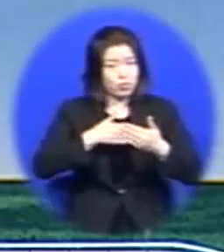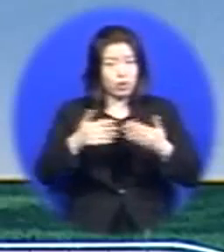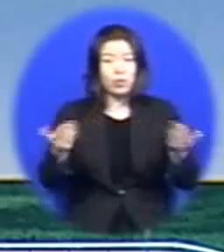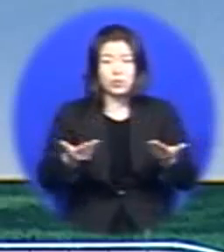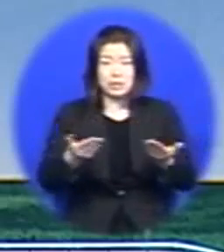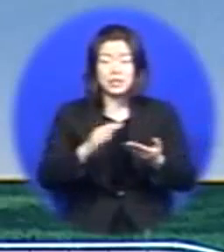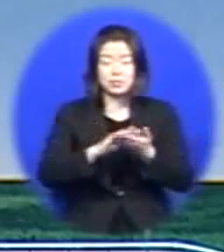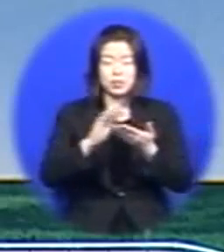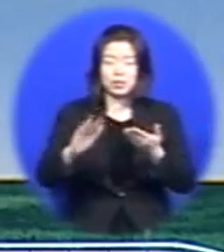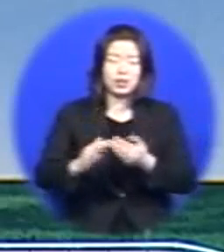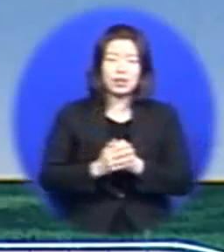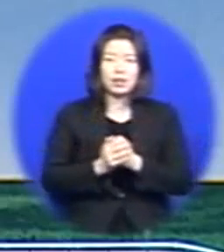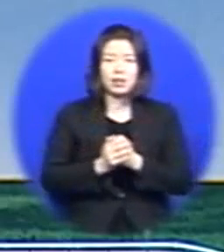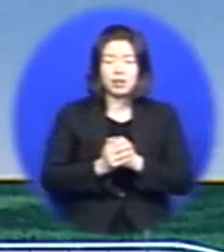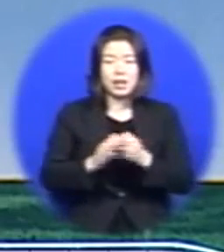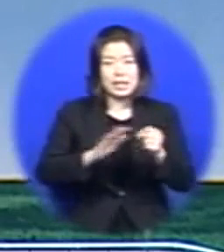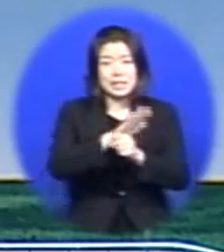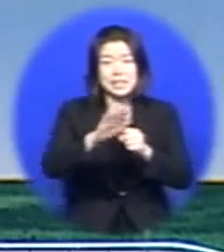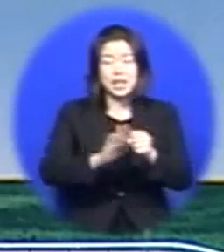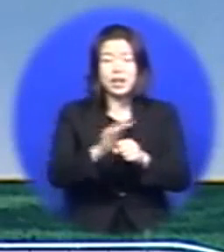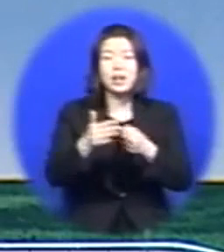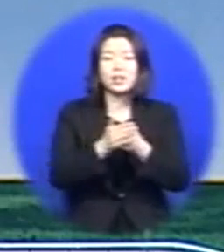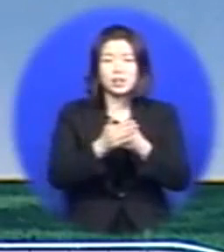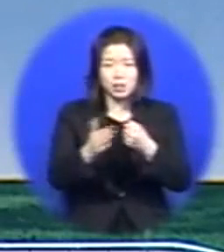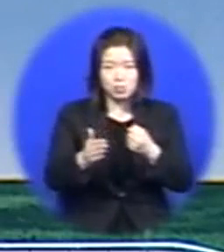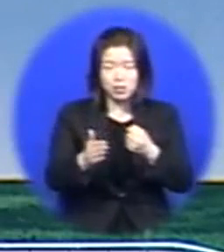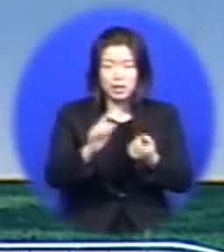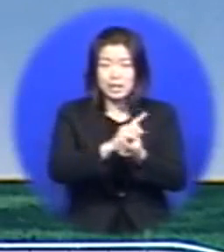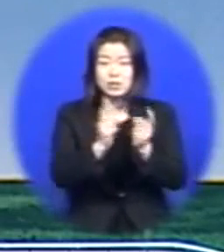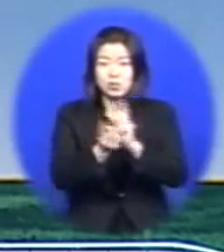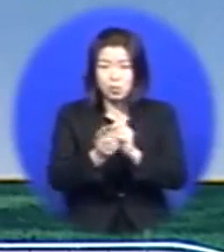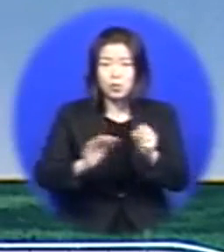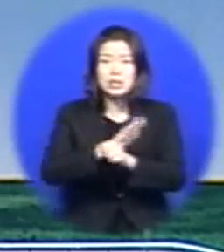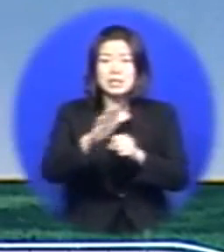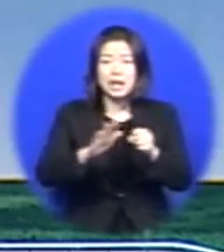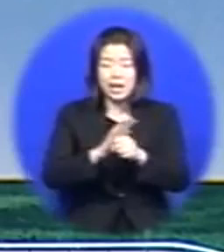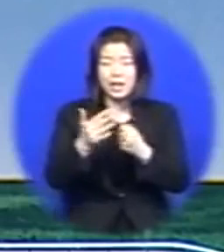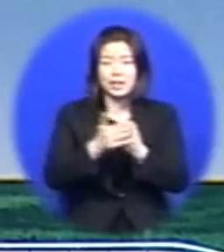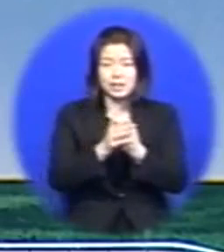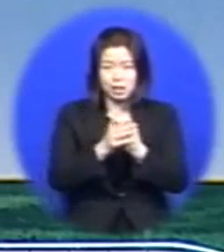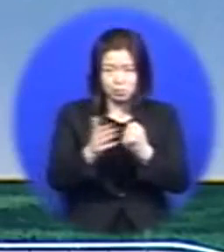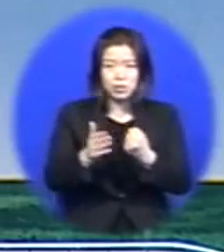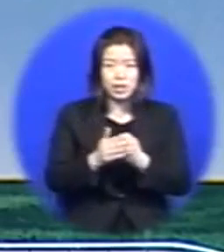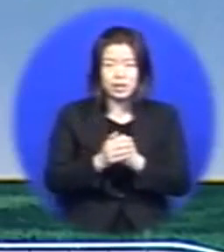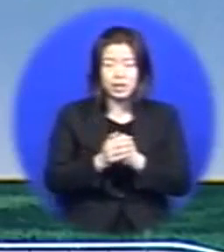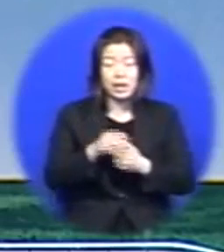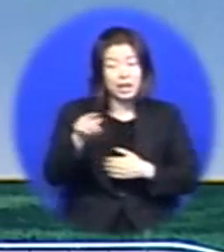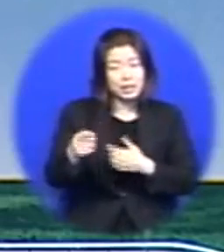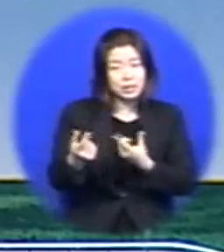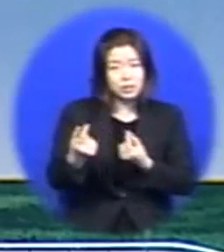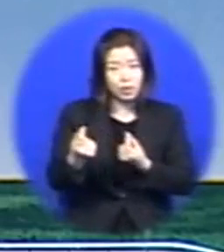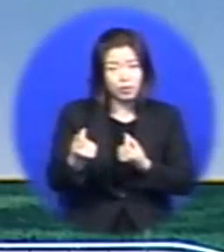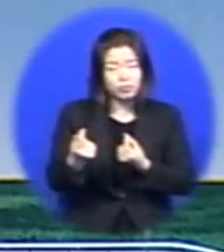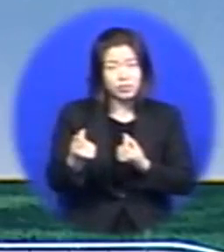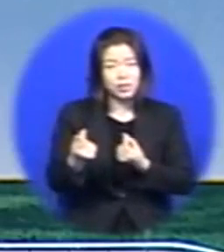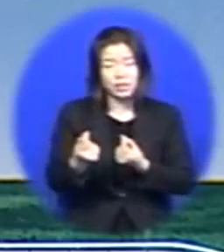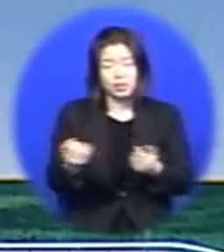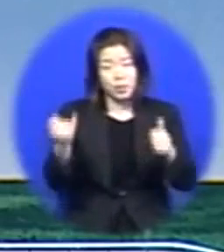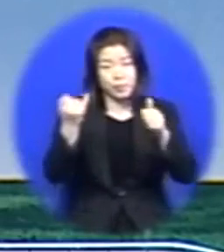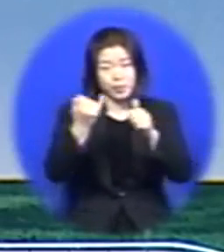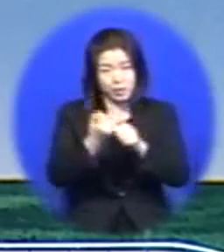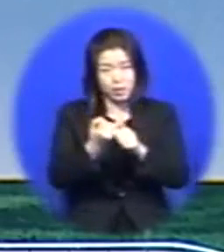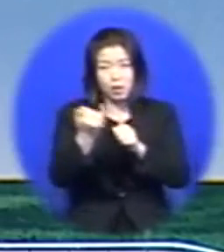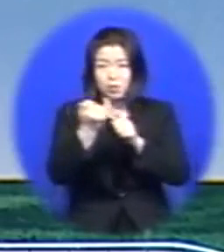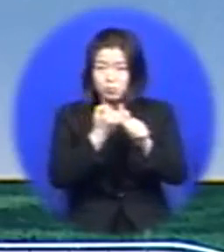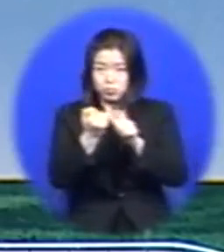일이에요. 사랑하니까, 서로 사랑하니까 그렇게 서로 맺어져서